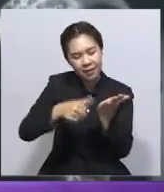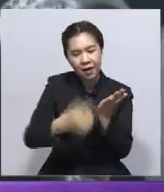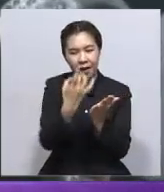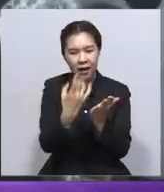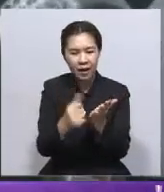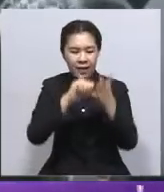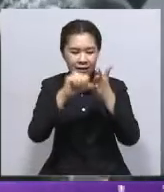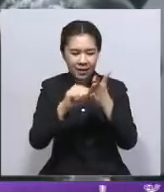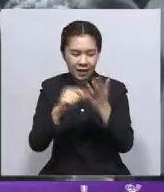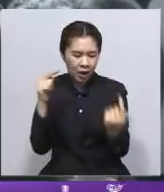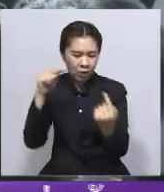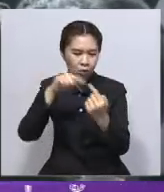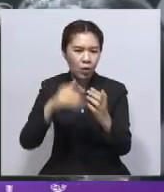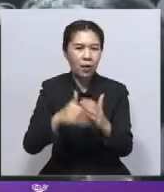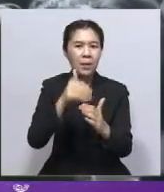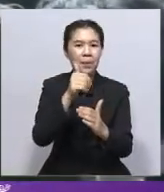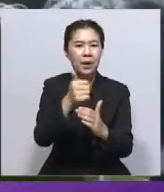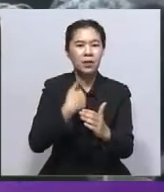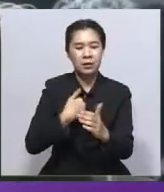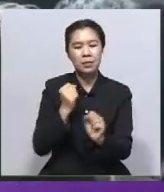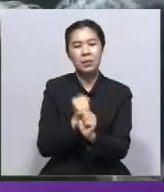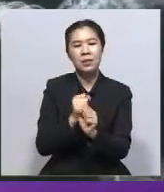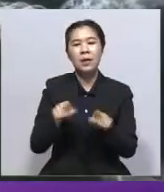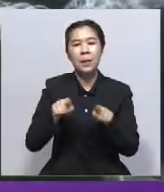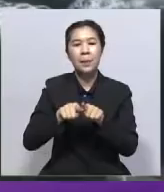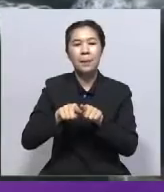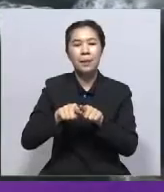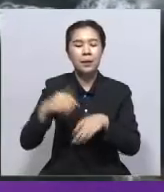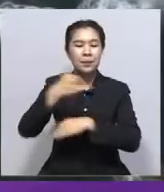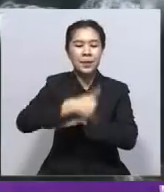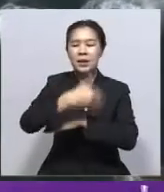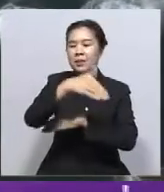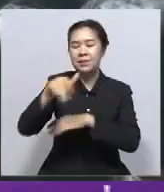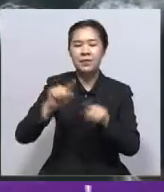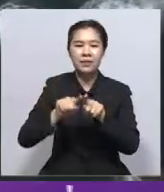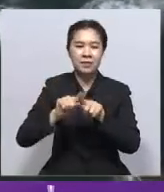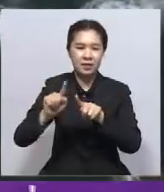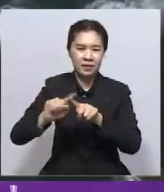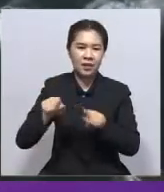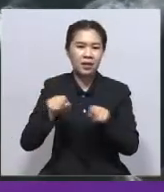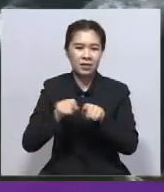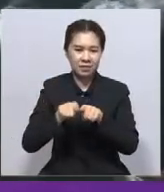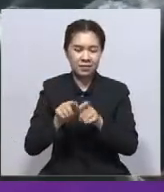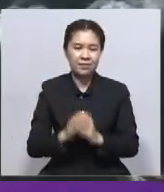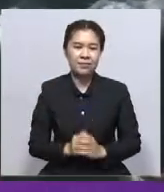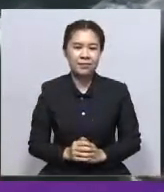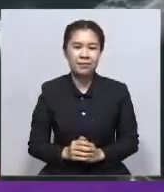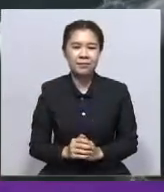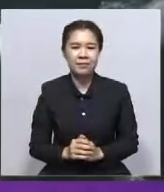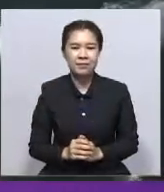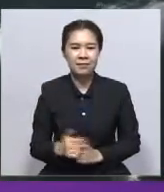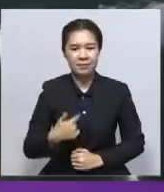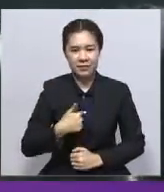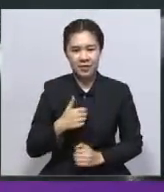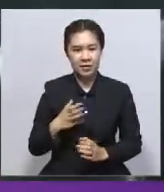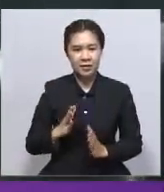ดนี่ผมทำแบบประเทศอื่นเขาทำด้วยนะประเทศจีนเนี่ยเขาทำเขาส่งคนมา2ล้านคนลงพื้นที่อันนี้เร